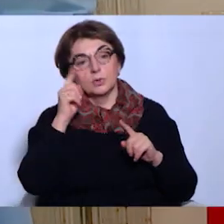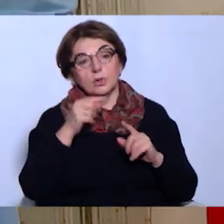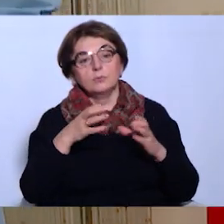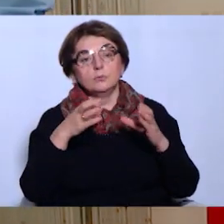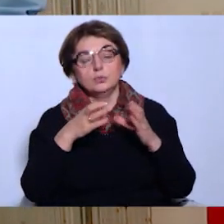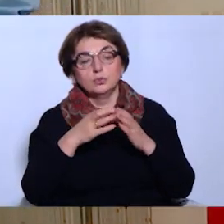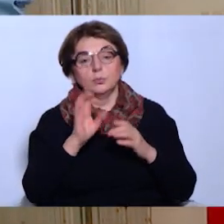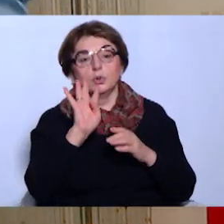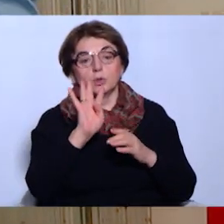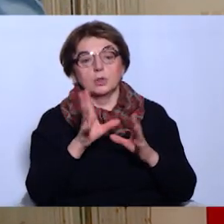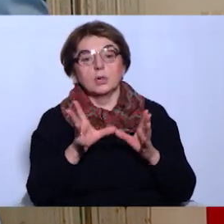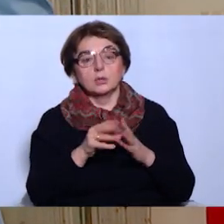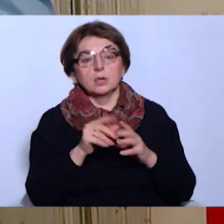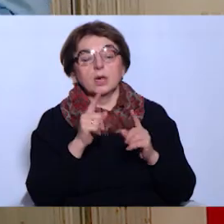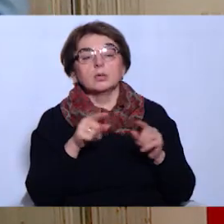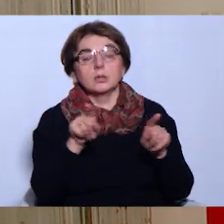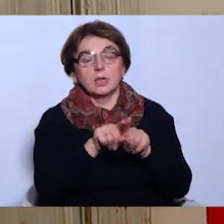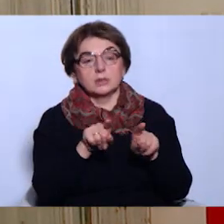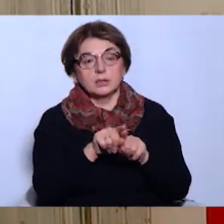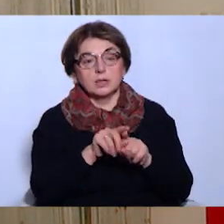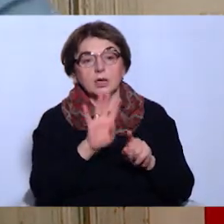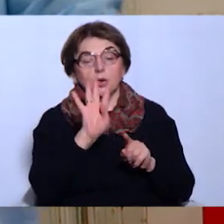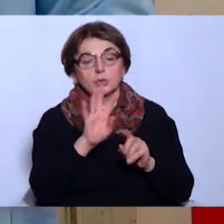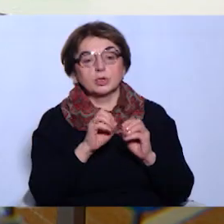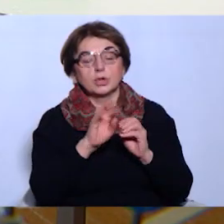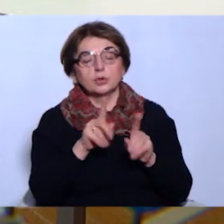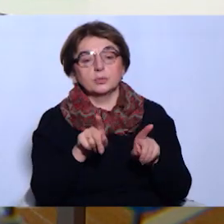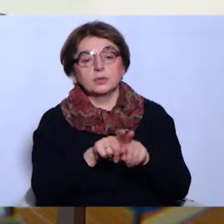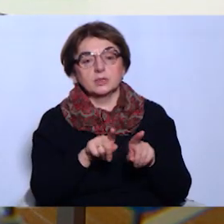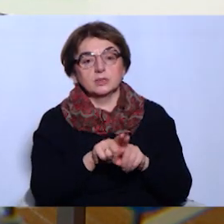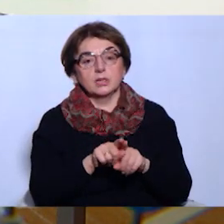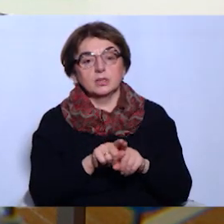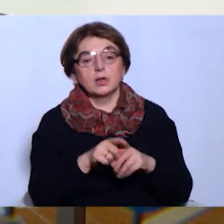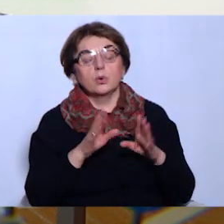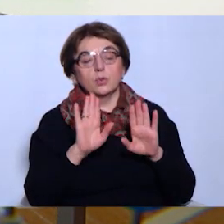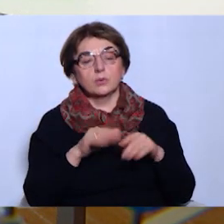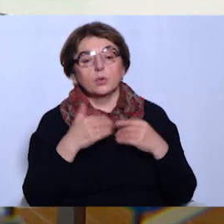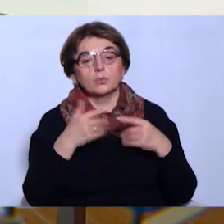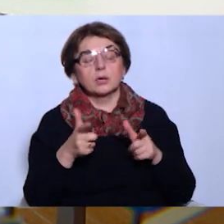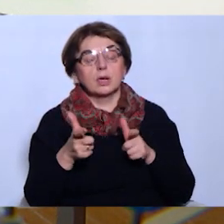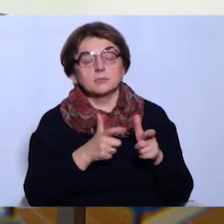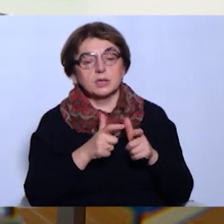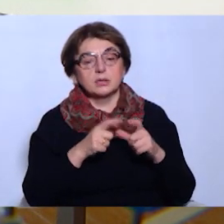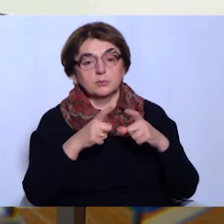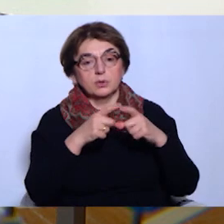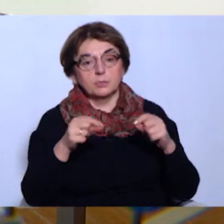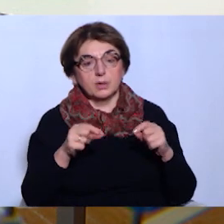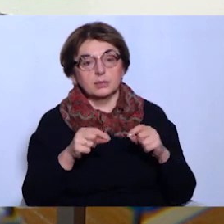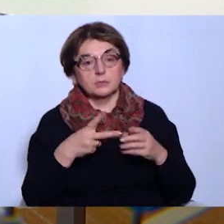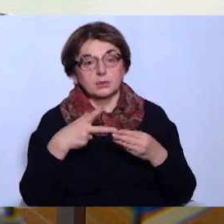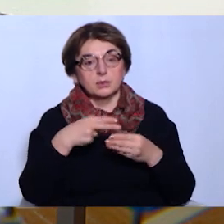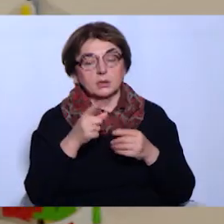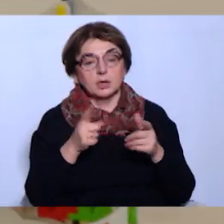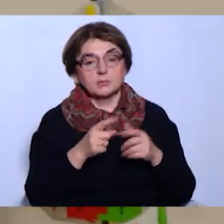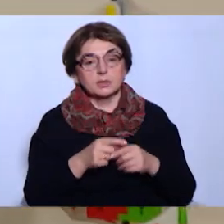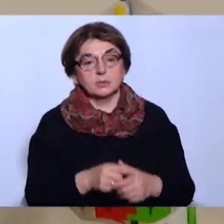მაგრამ იცოდეთ, რომ ჯგუფი 14 და 4 ეს არის 1 და იგივე. მაშასე, ამის შემდეგ კი უკვე გვაქვს დაჭრილი ბარათები. ვიღებთ